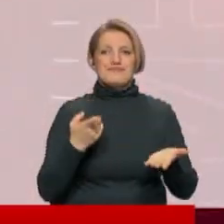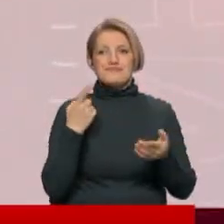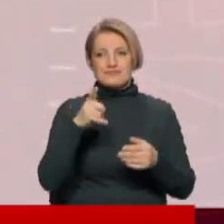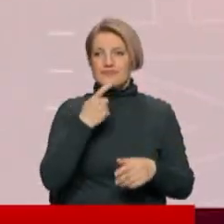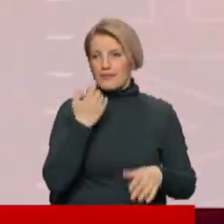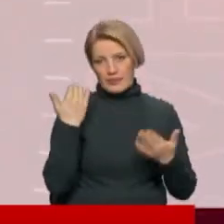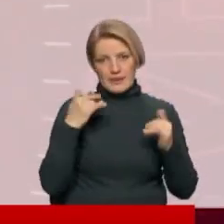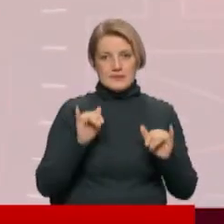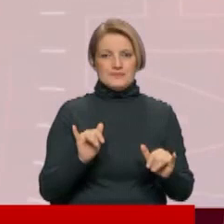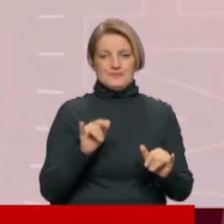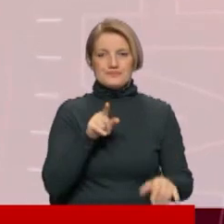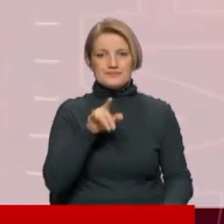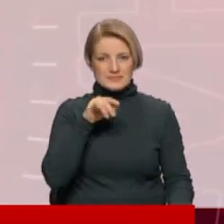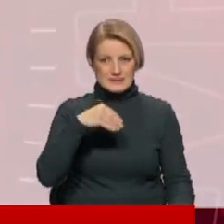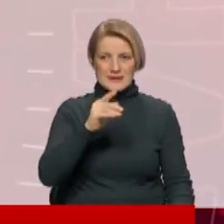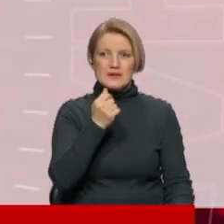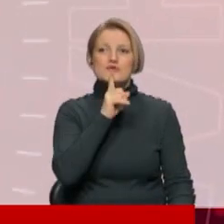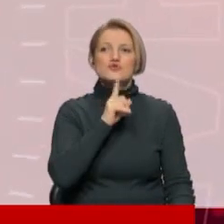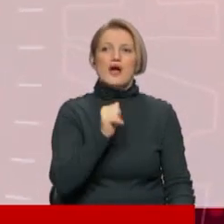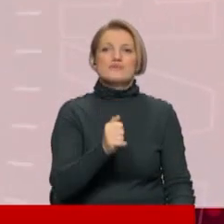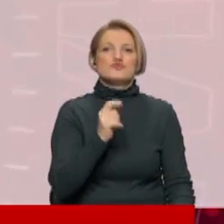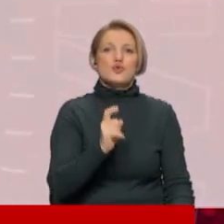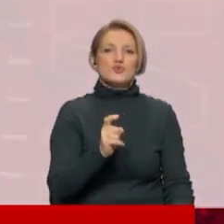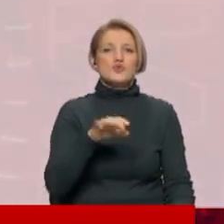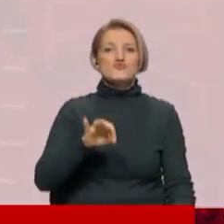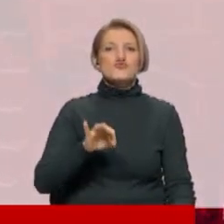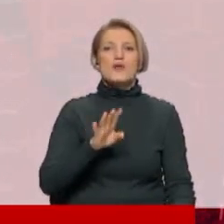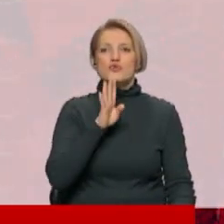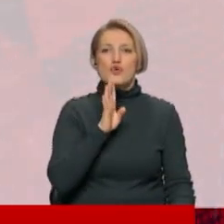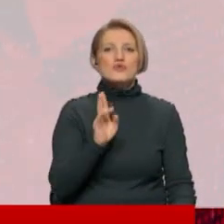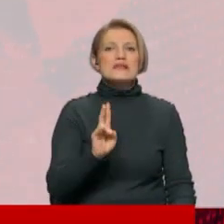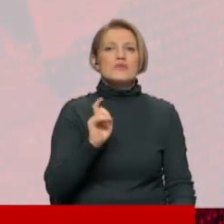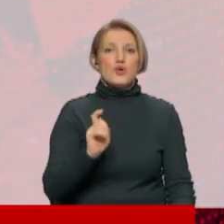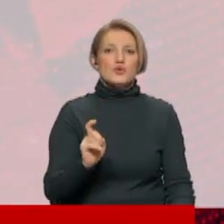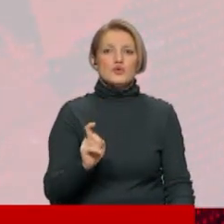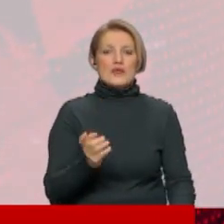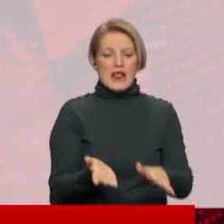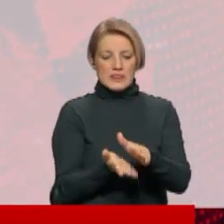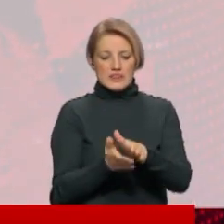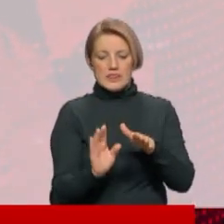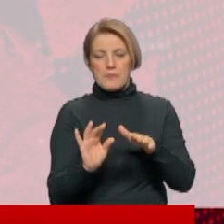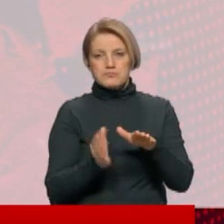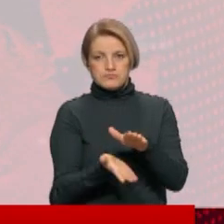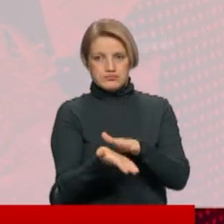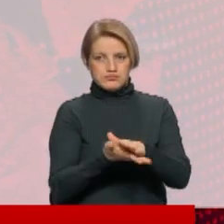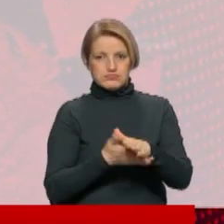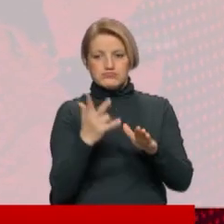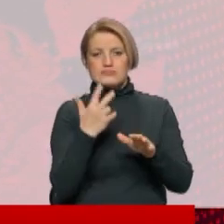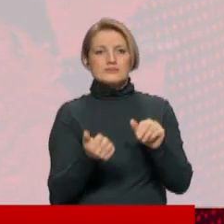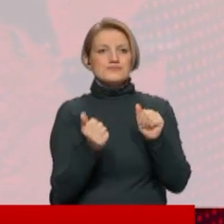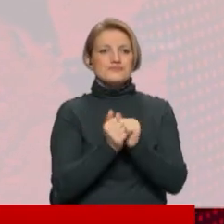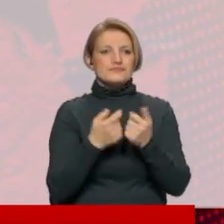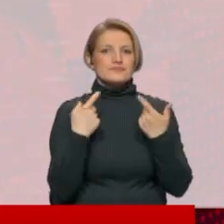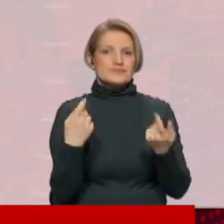yıl da satıyorduk. Geçen yıl bunu sattığımız fiyat 169 liraydı. Şu anki fiyatı 429 lira. Altındaki tabanı fiyatı 3 katına